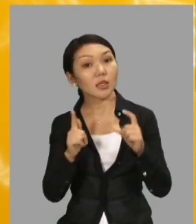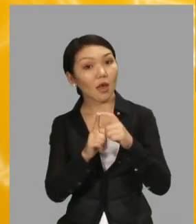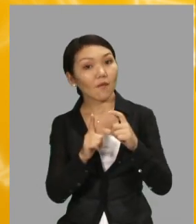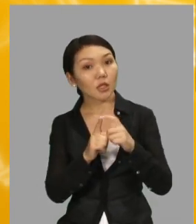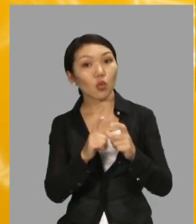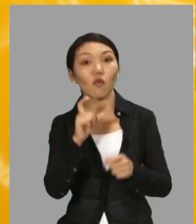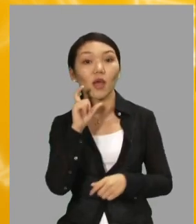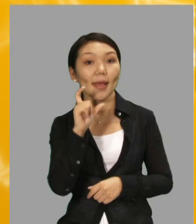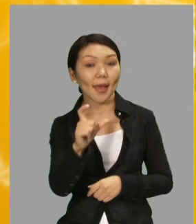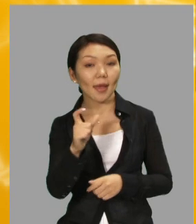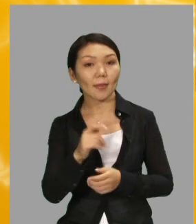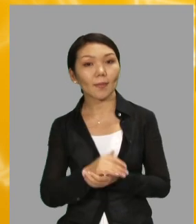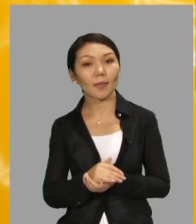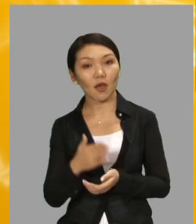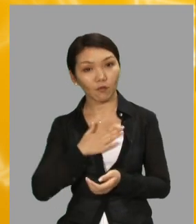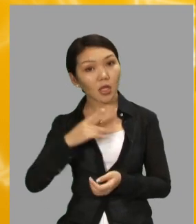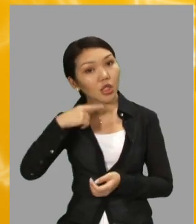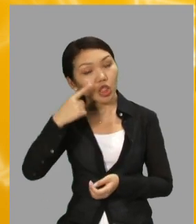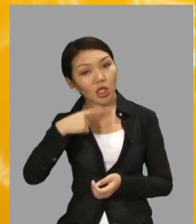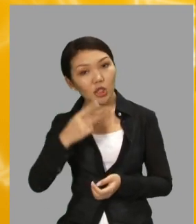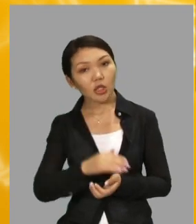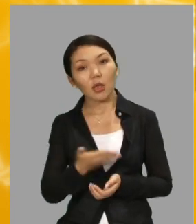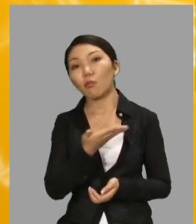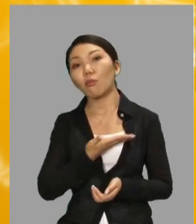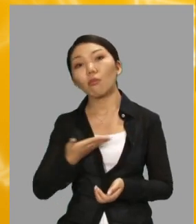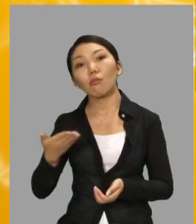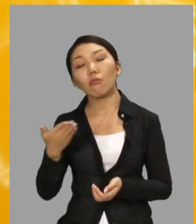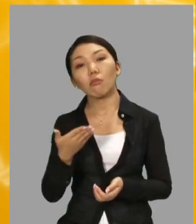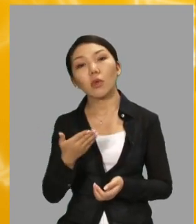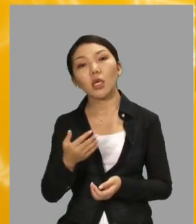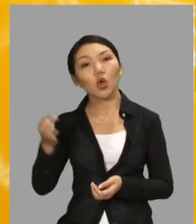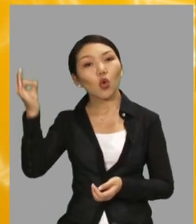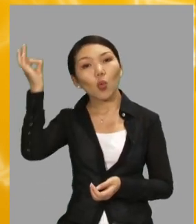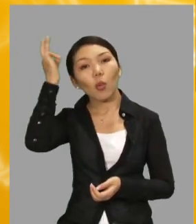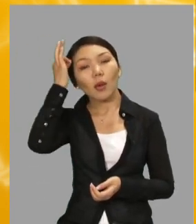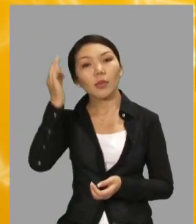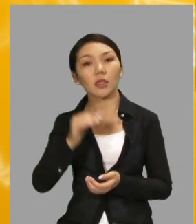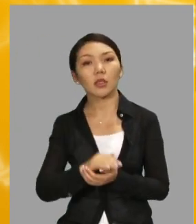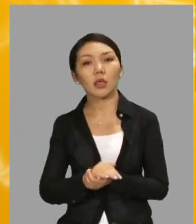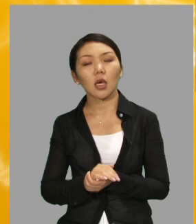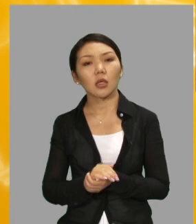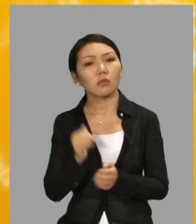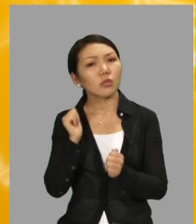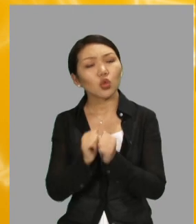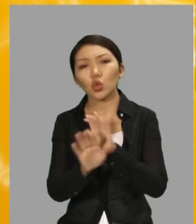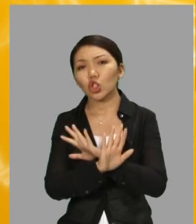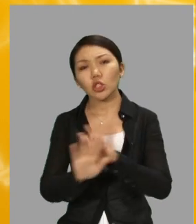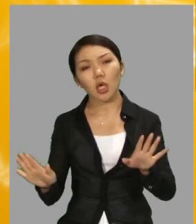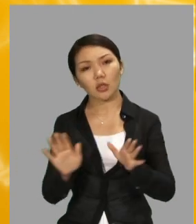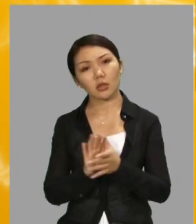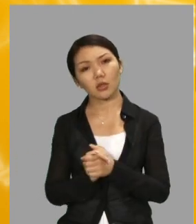Слова с буквой «э» в нашей речи мы упоминаем не очень часто,